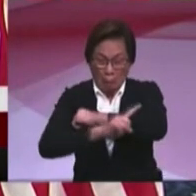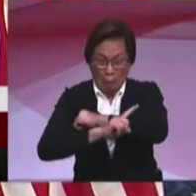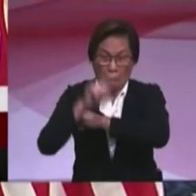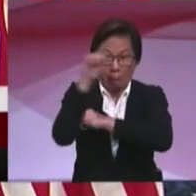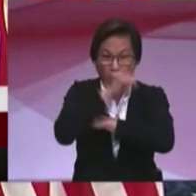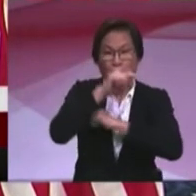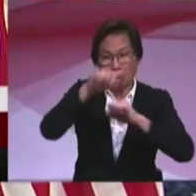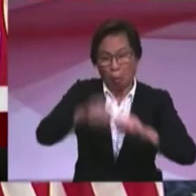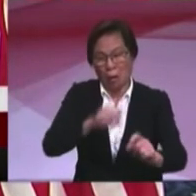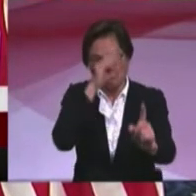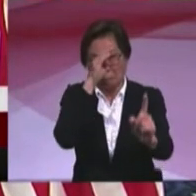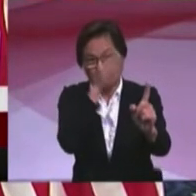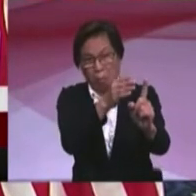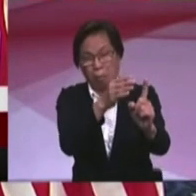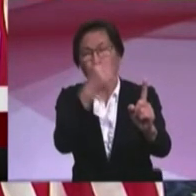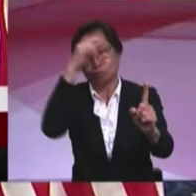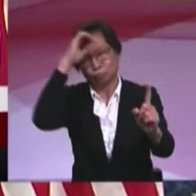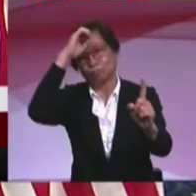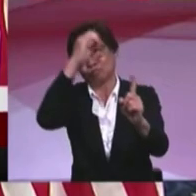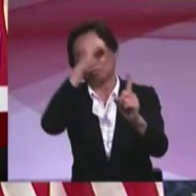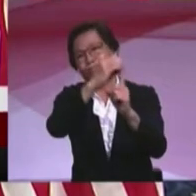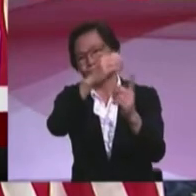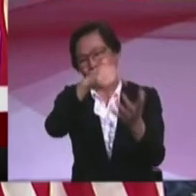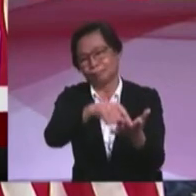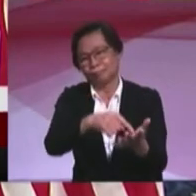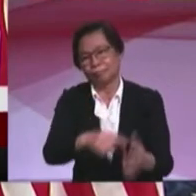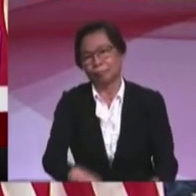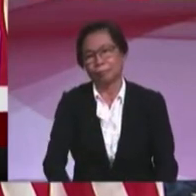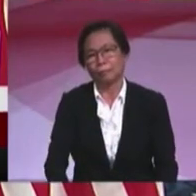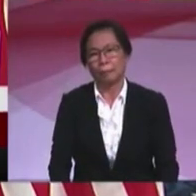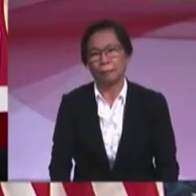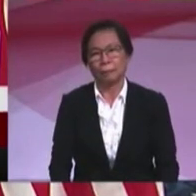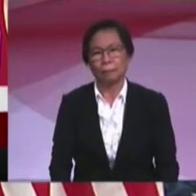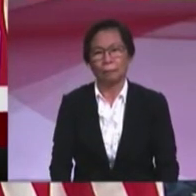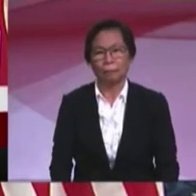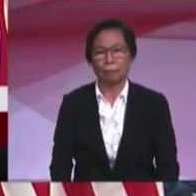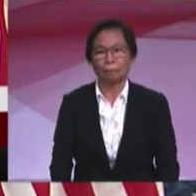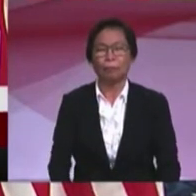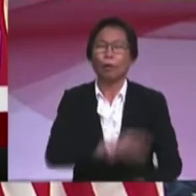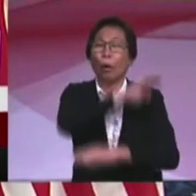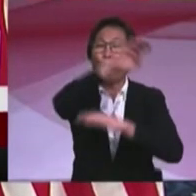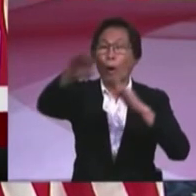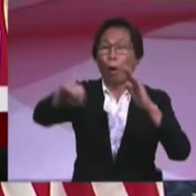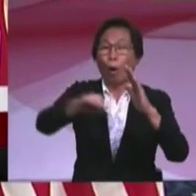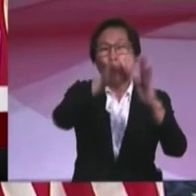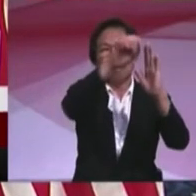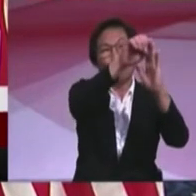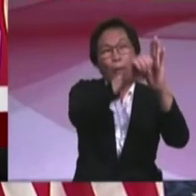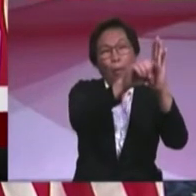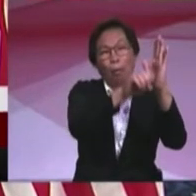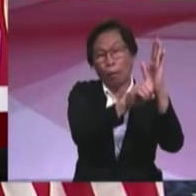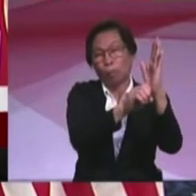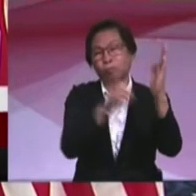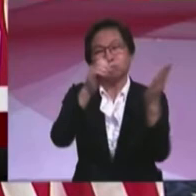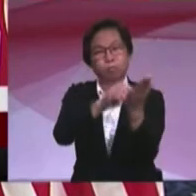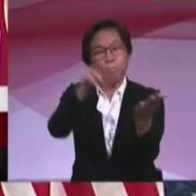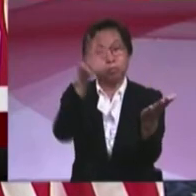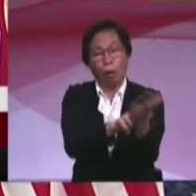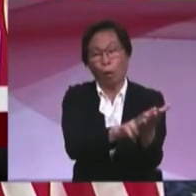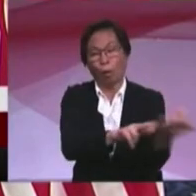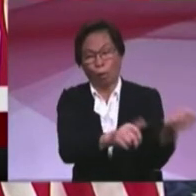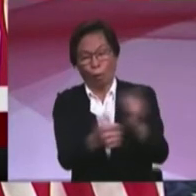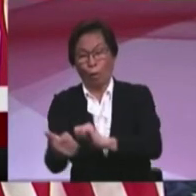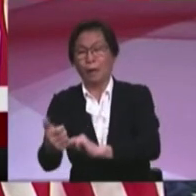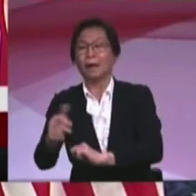boleh dikenalkan untuk tujuan ini semua Udin yang dimaksudkan oleh